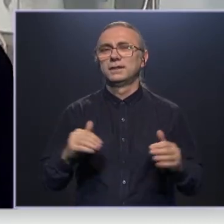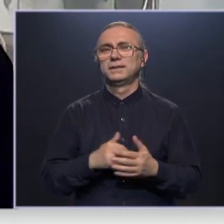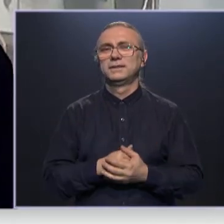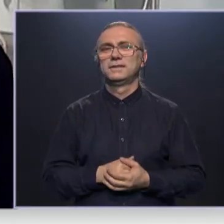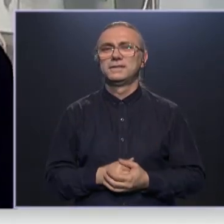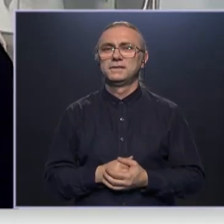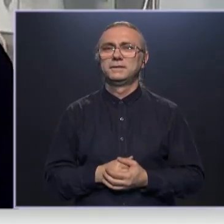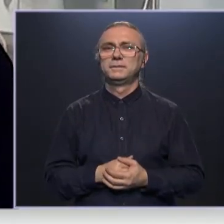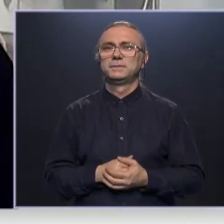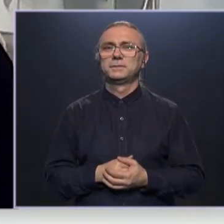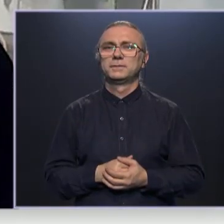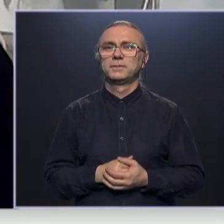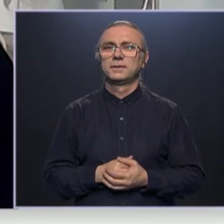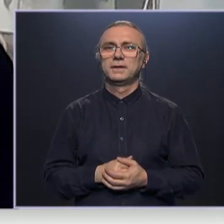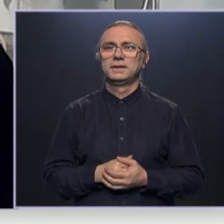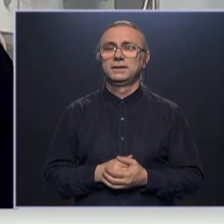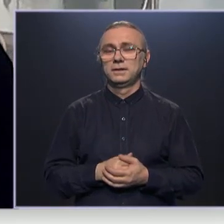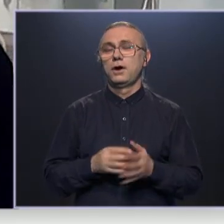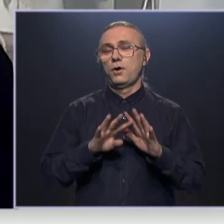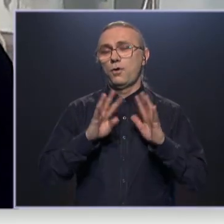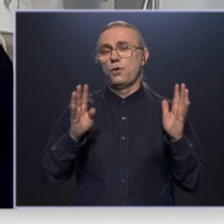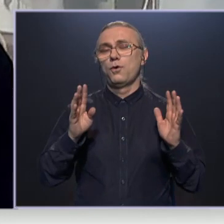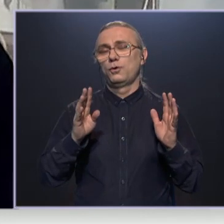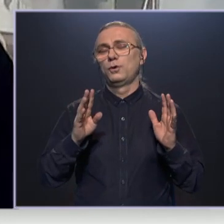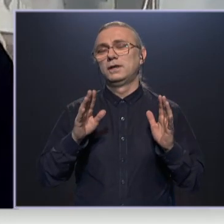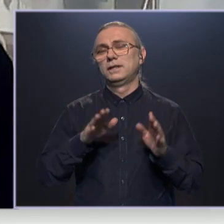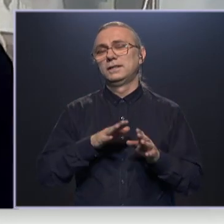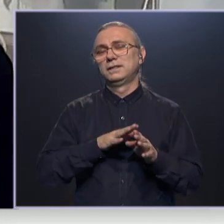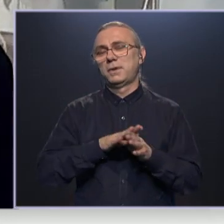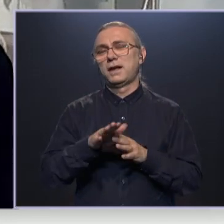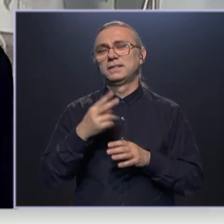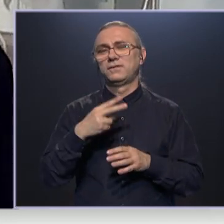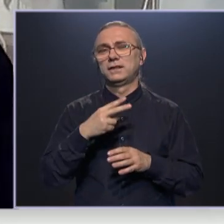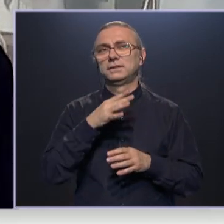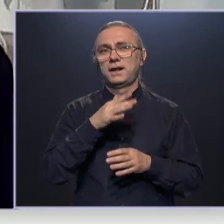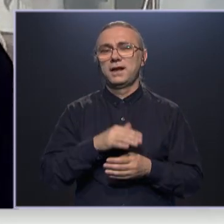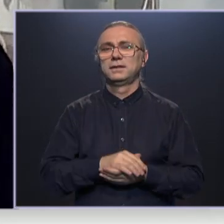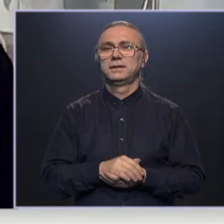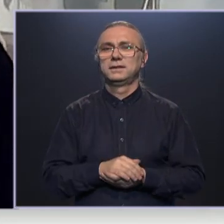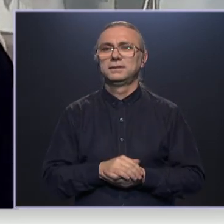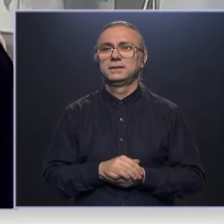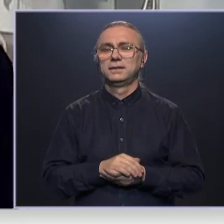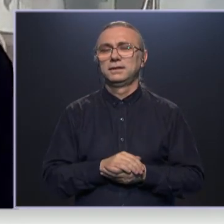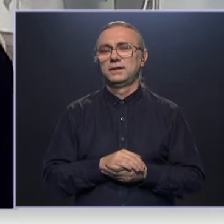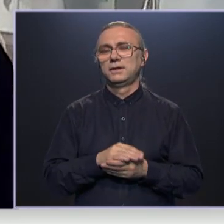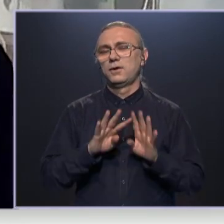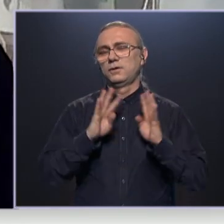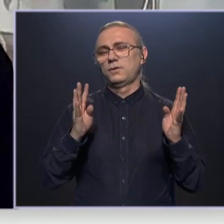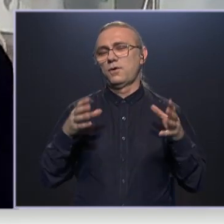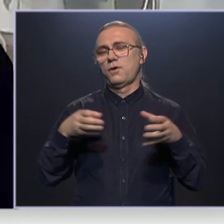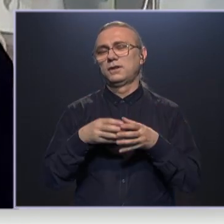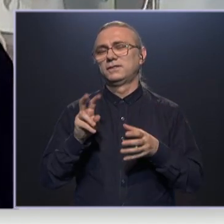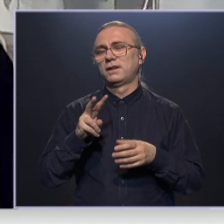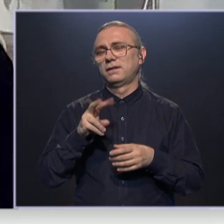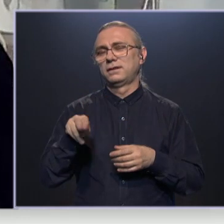году исполняется хору юноши 20 лет. Но выпускники вышли из хора мальчиков, которому